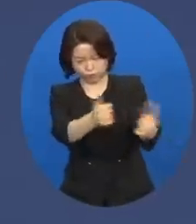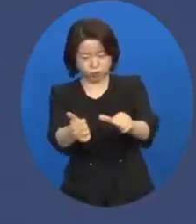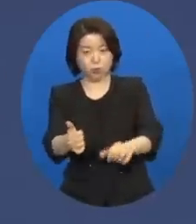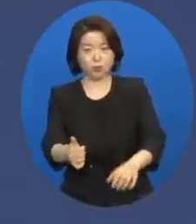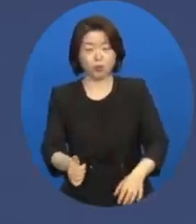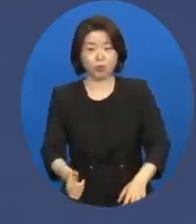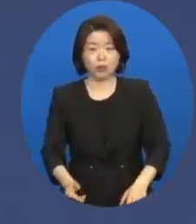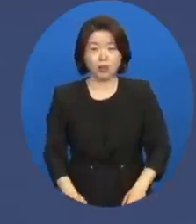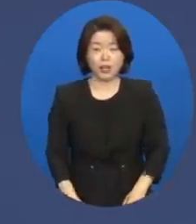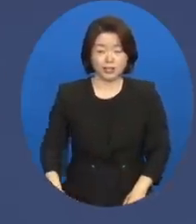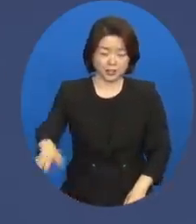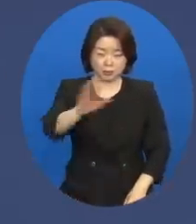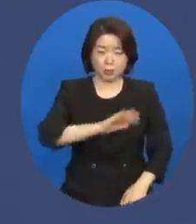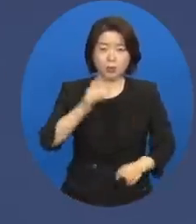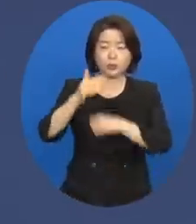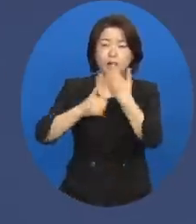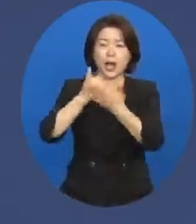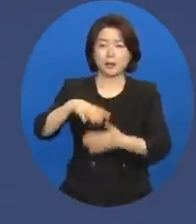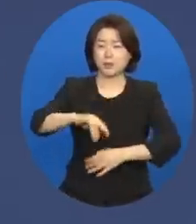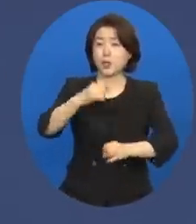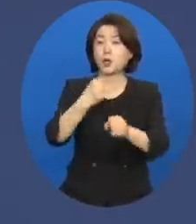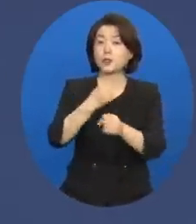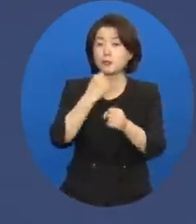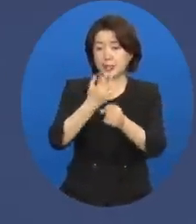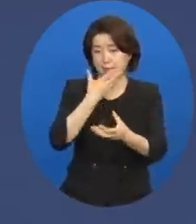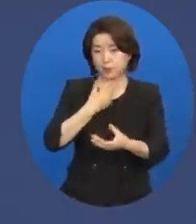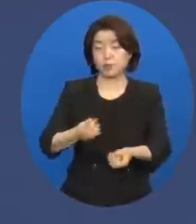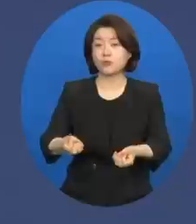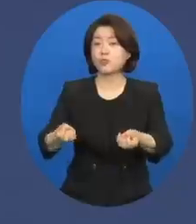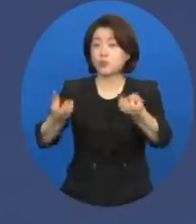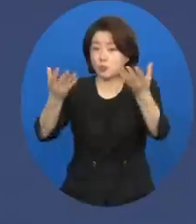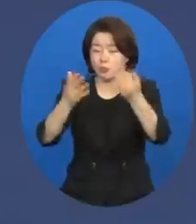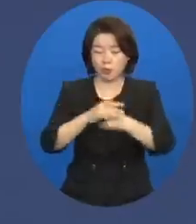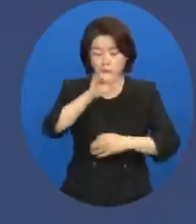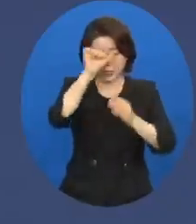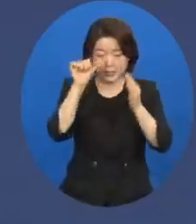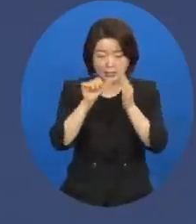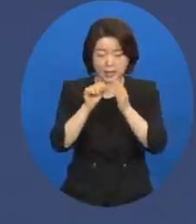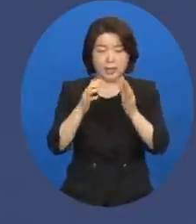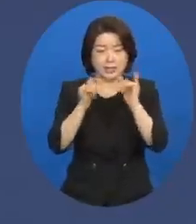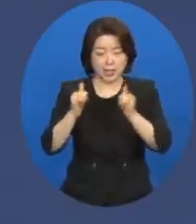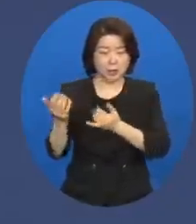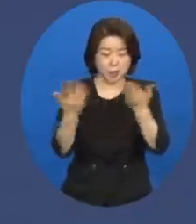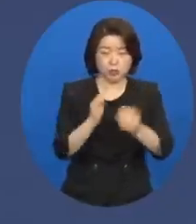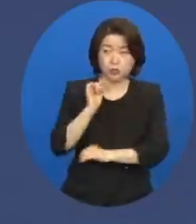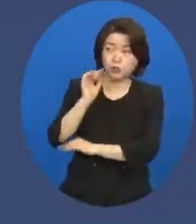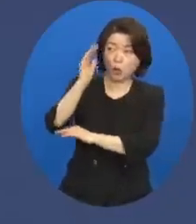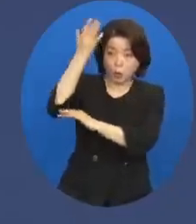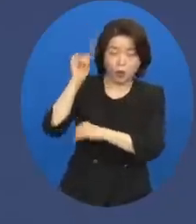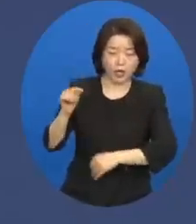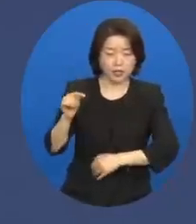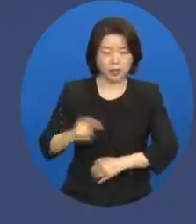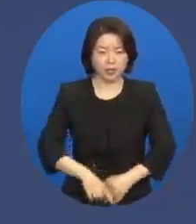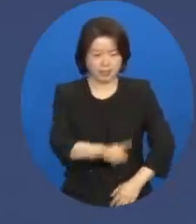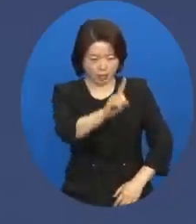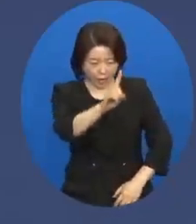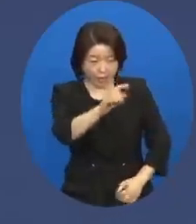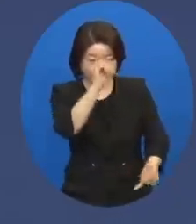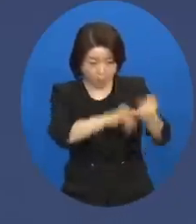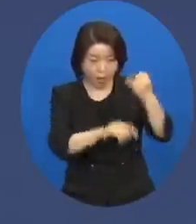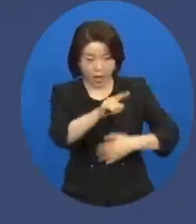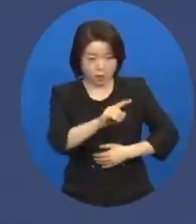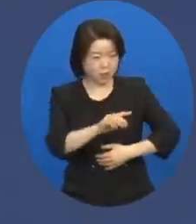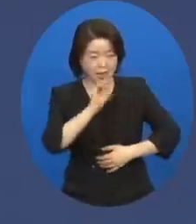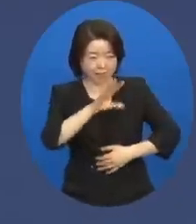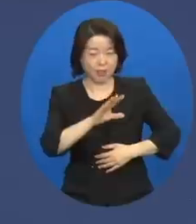그 모든 하나님의 창조한 축복과 인생에게 주어진 그 영광이 이 하나에 달려 있으니까